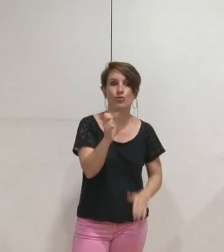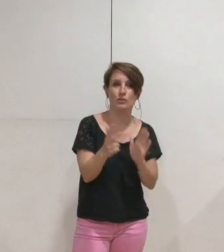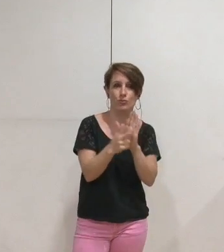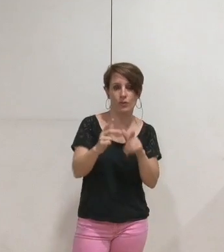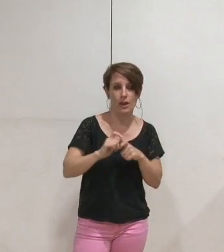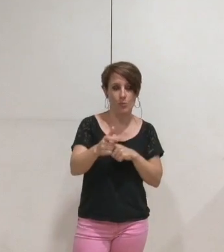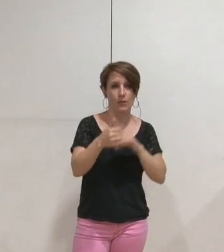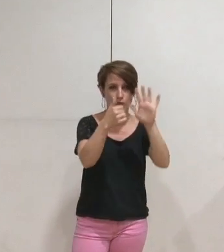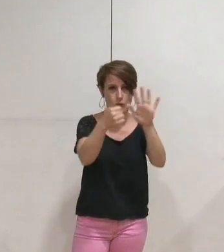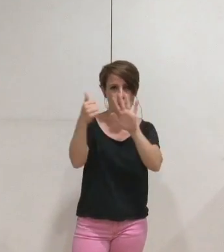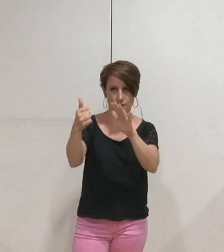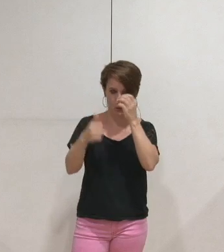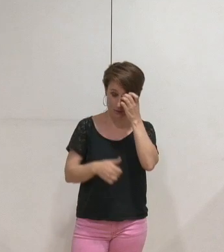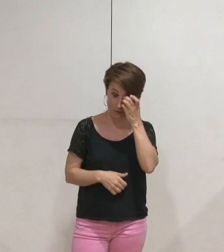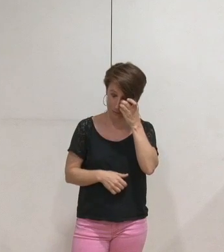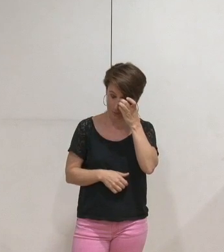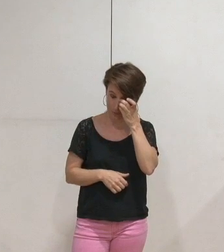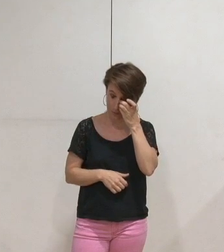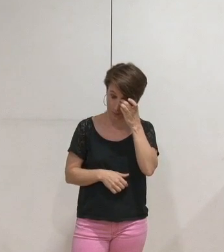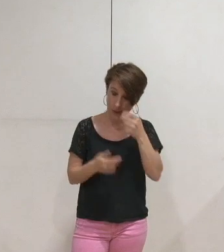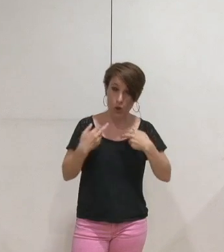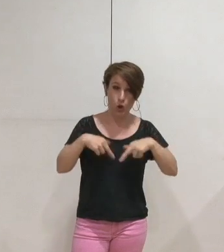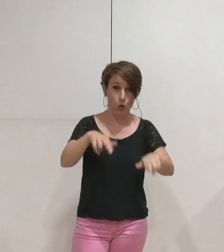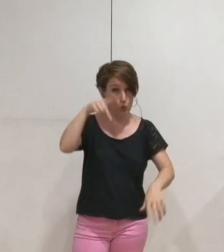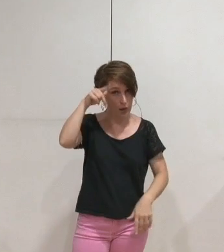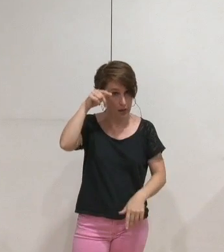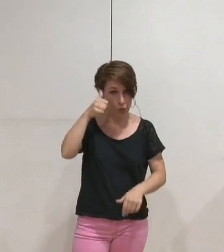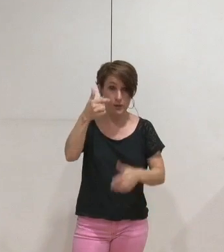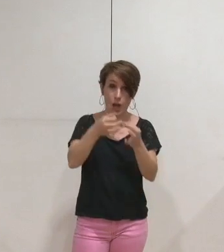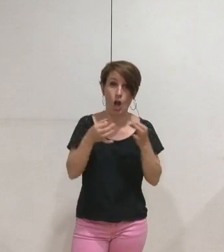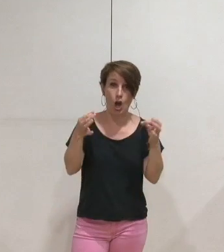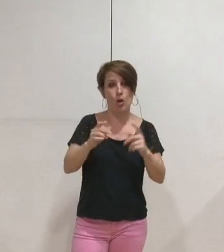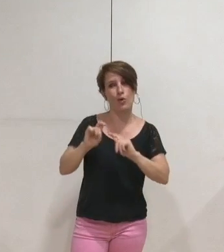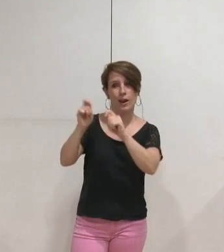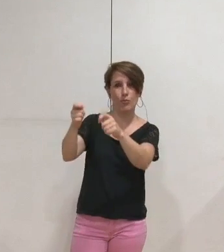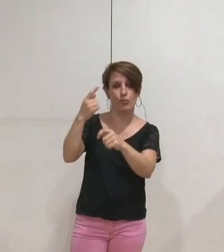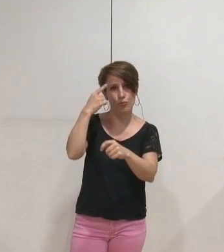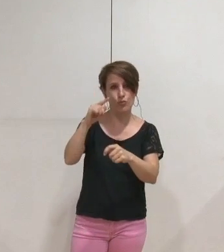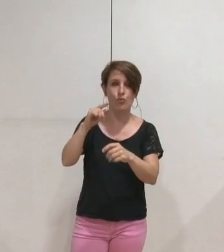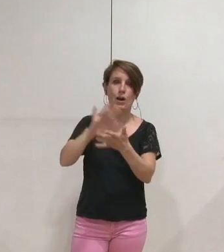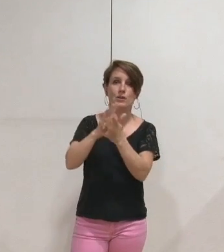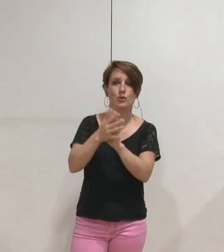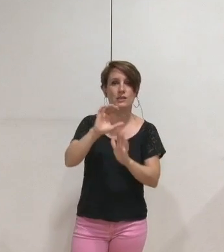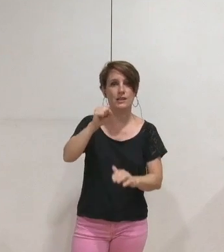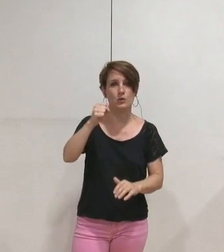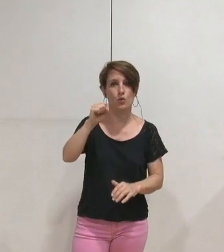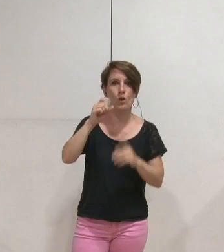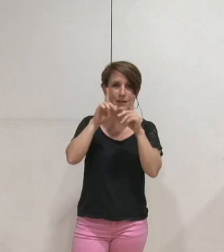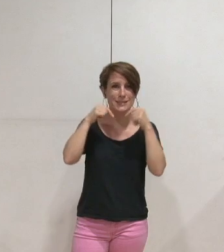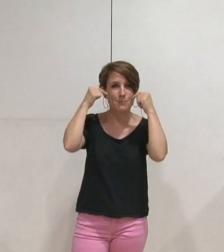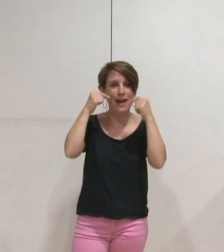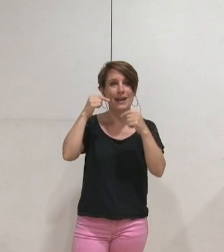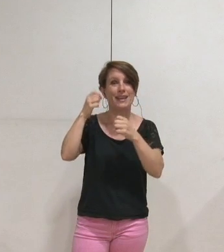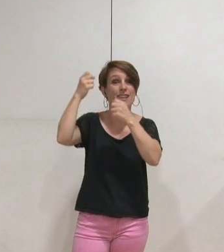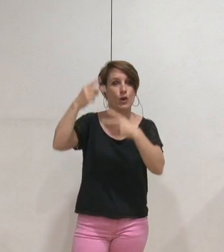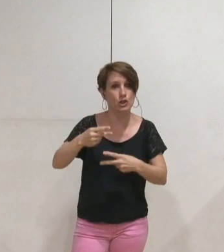66 c'est la mise à disposition d'un local rue de la République à l'association smile in Evens qui ne prend pas part au vote